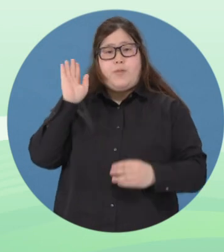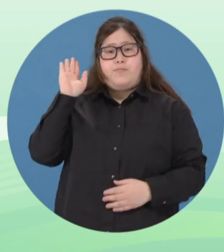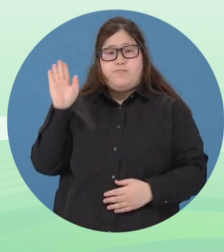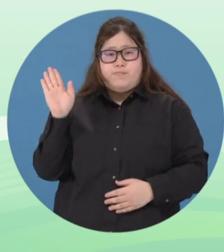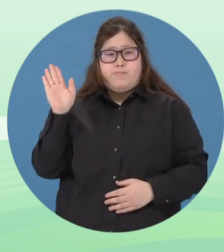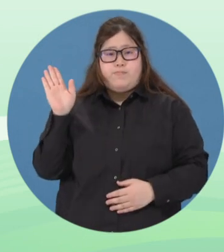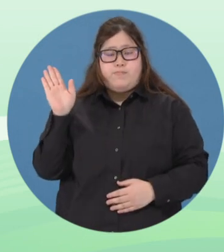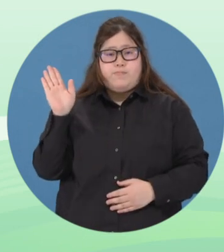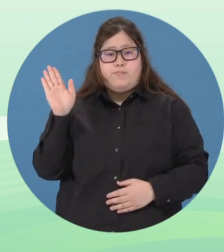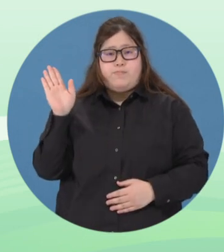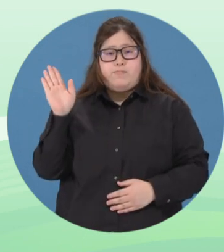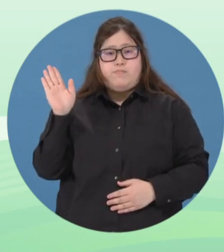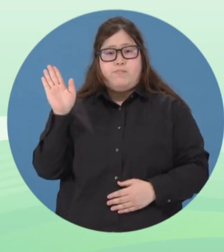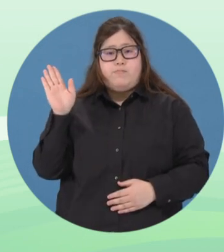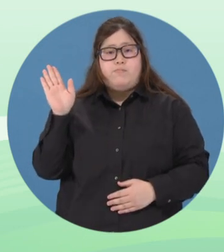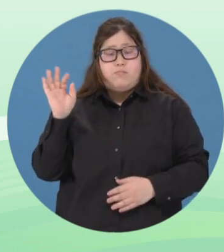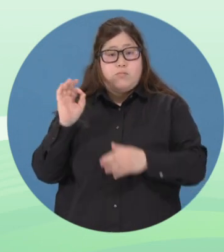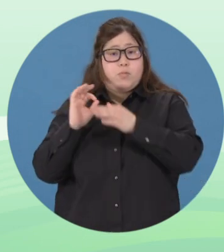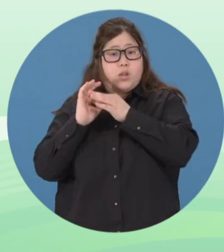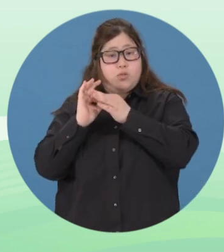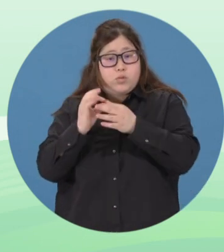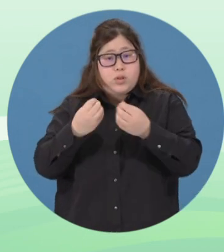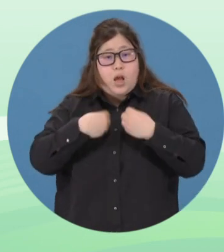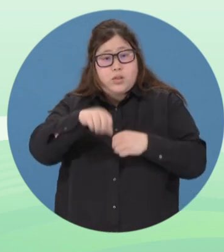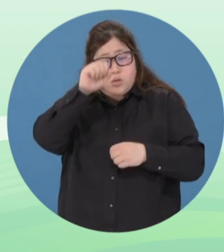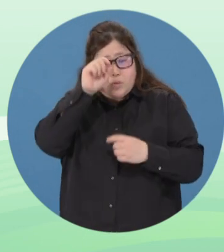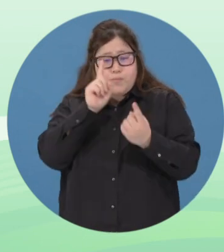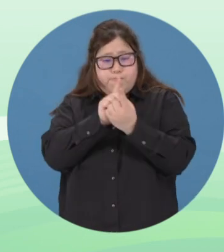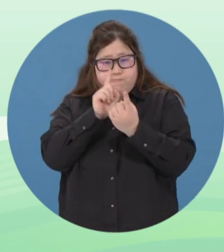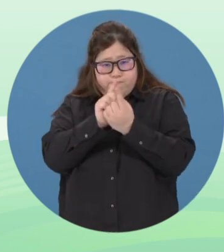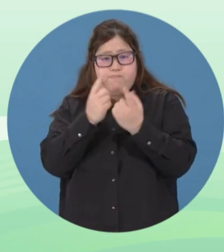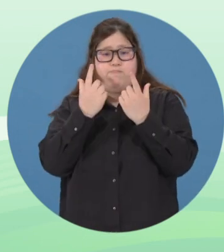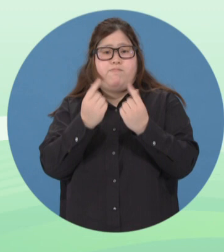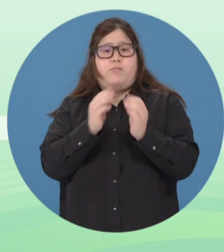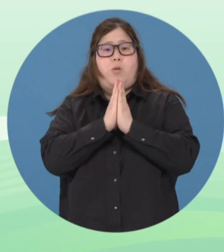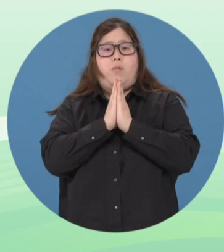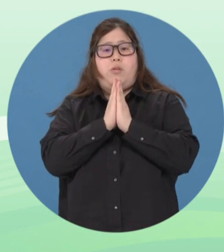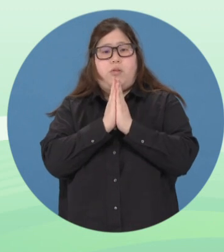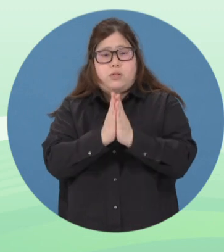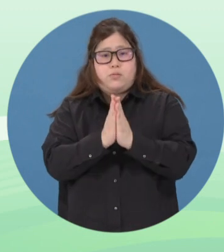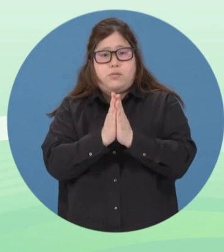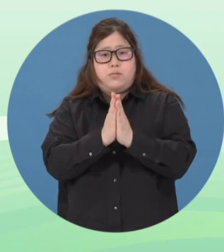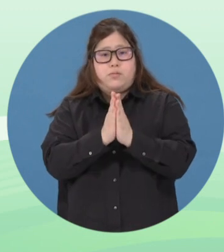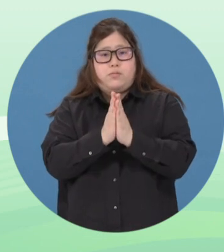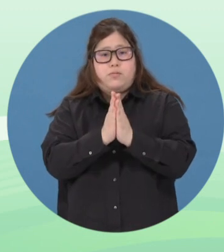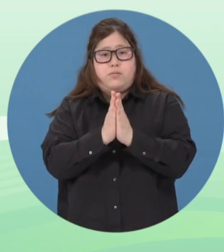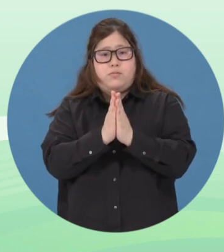覧ください。引き続き感染症対策の徹底をお願いします。